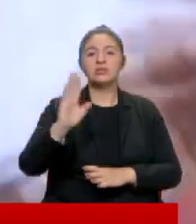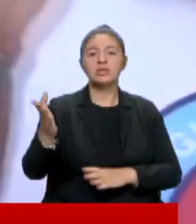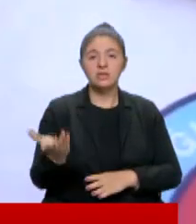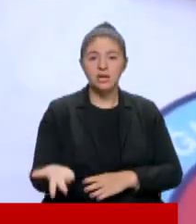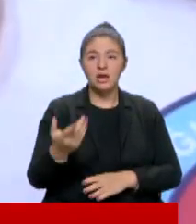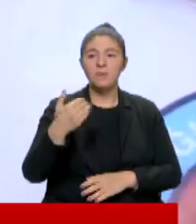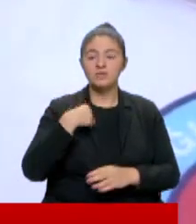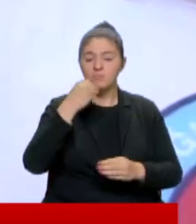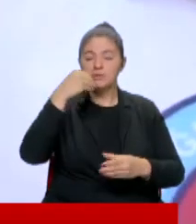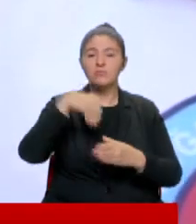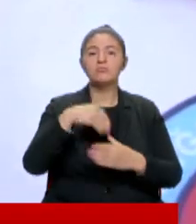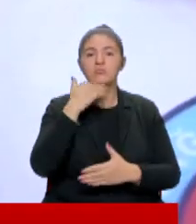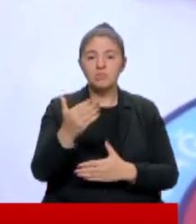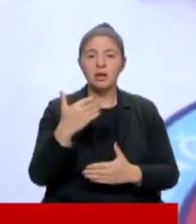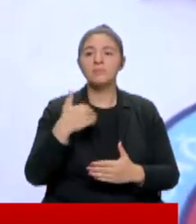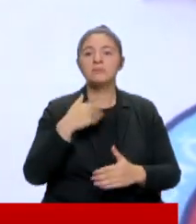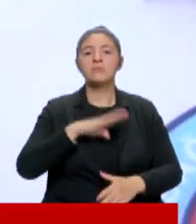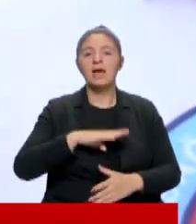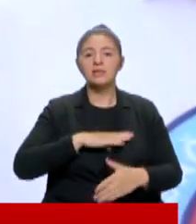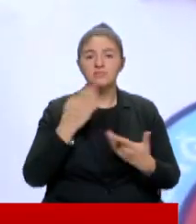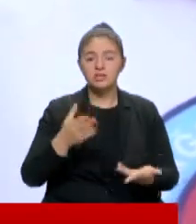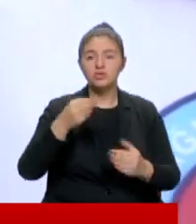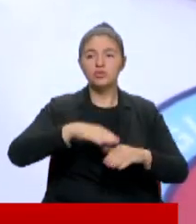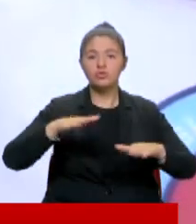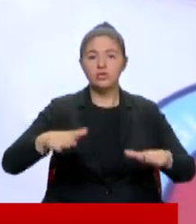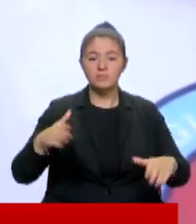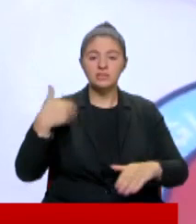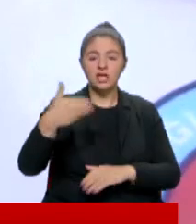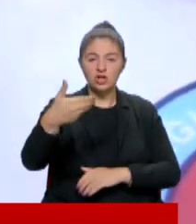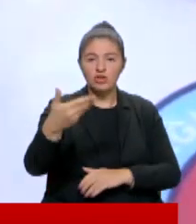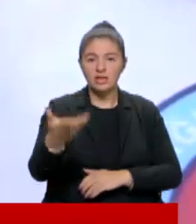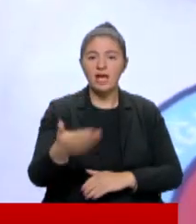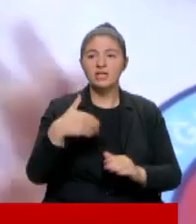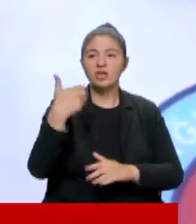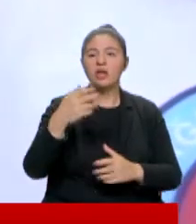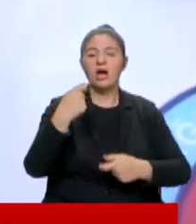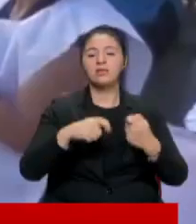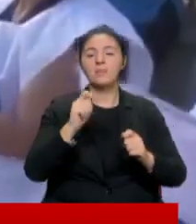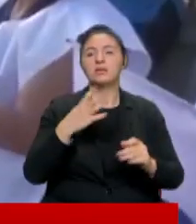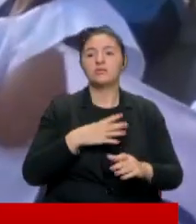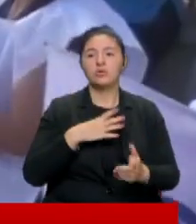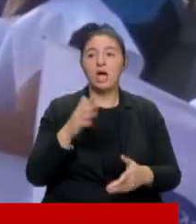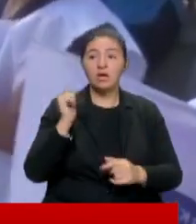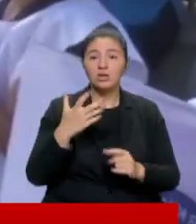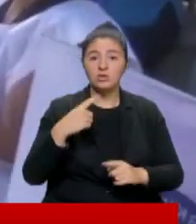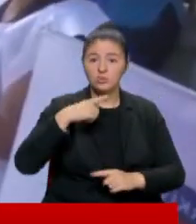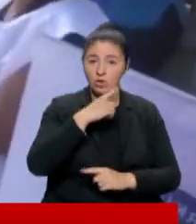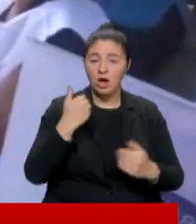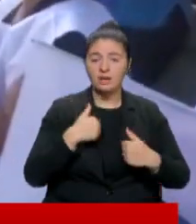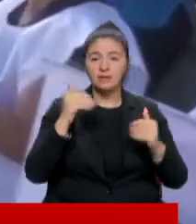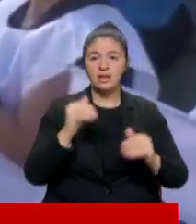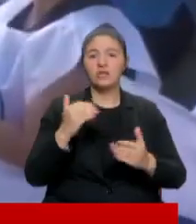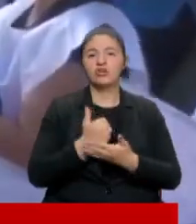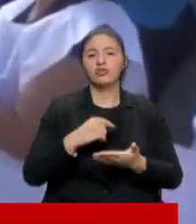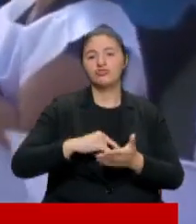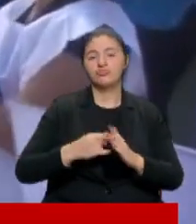gitti şey Biz besleme koyamadık bizim derdimiz çocuklarımızın geleceğini geleceğini hatırlatmak istiyoruz Her gün daha da zor hale